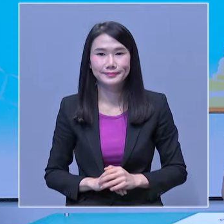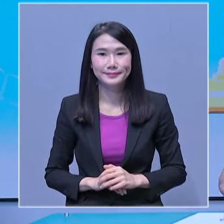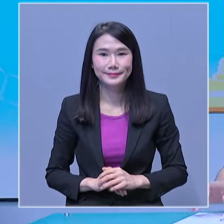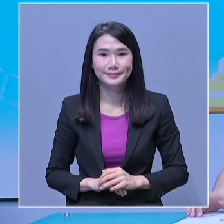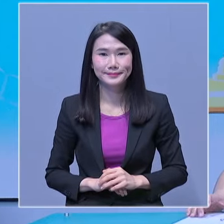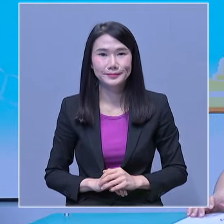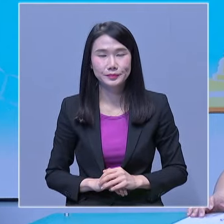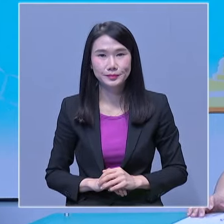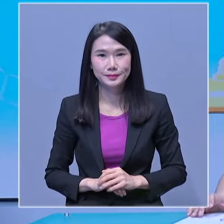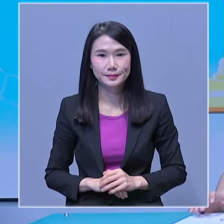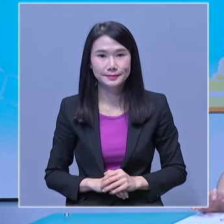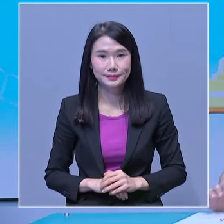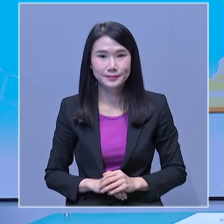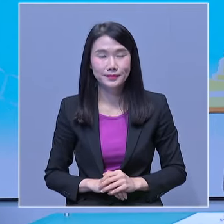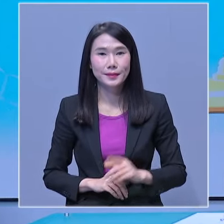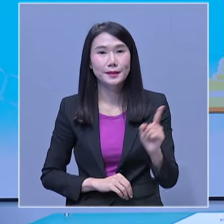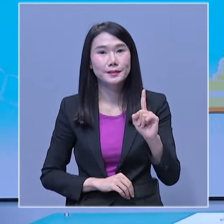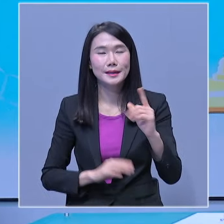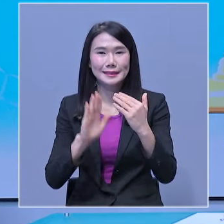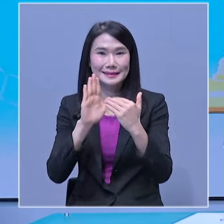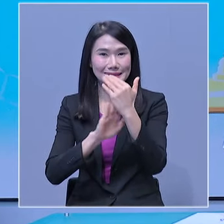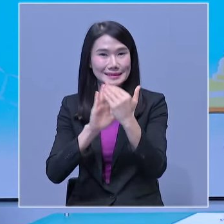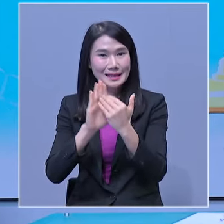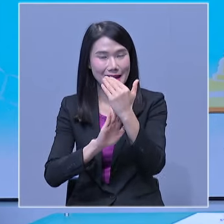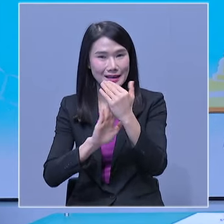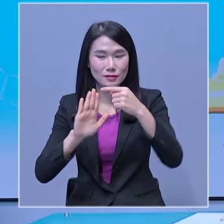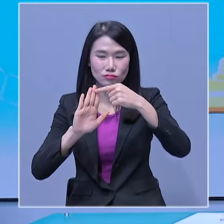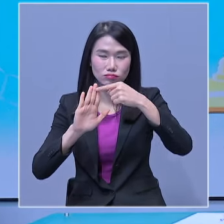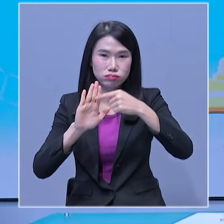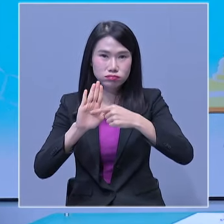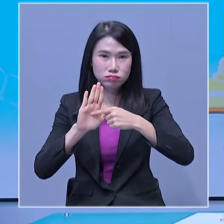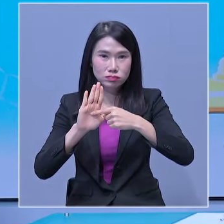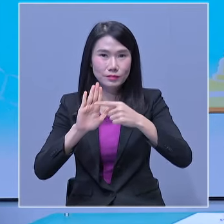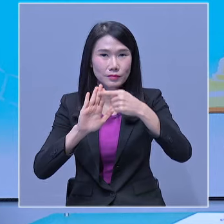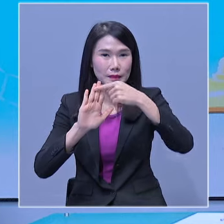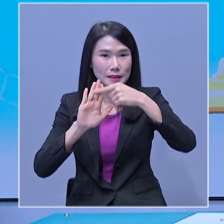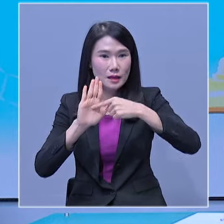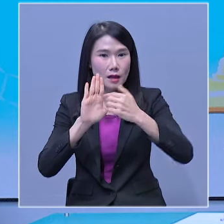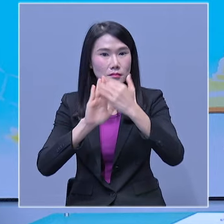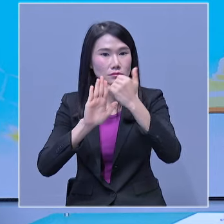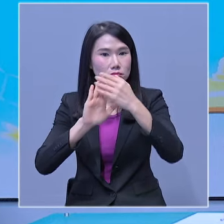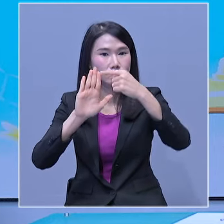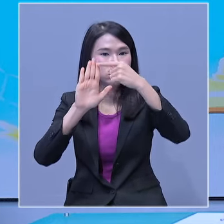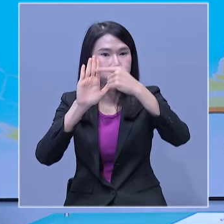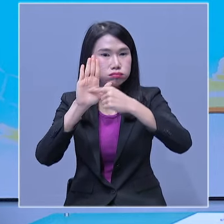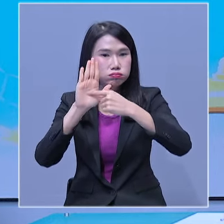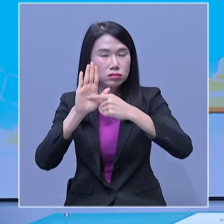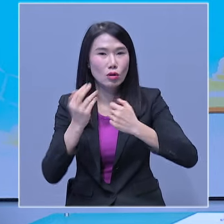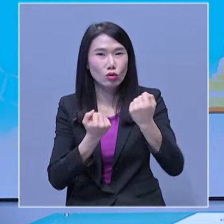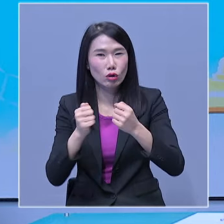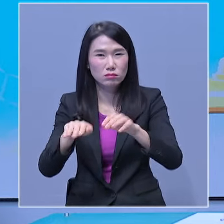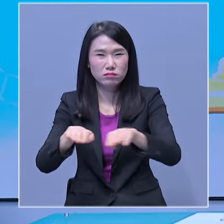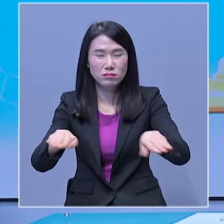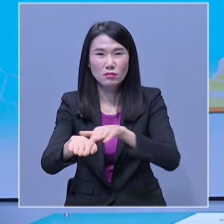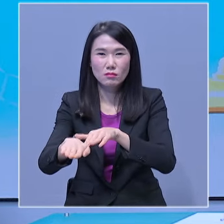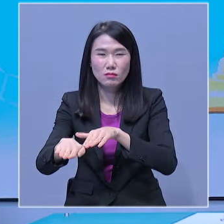อ่ะไปดูการเดินทางกลับมาจากทางภาคเหนือบ้างนะครับเส้นทางสายลงมาจากเหนือเนี่ยเห็นบอกตอนนี้รถก็เริ่มแน่นแล้ว